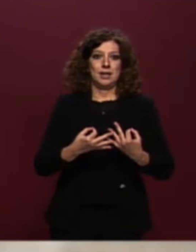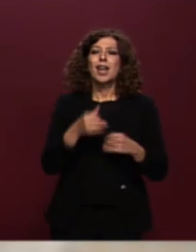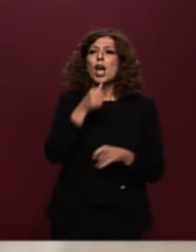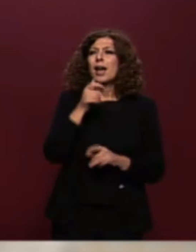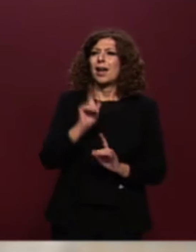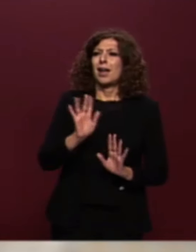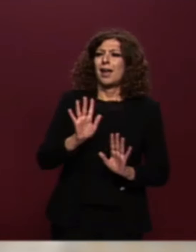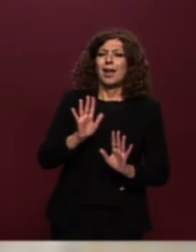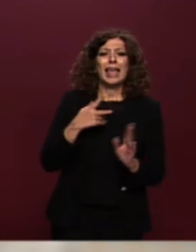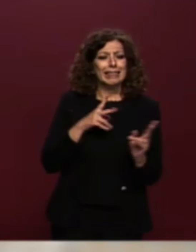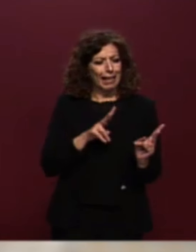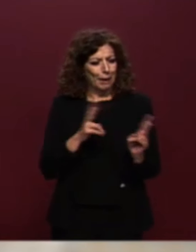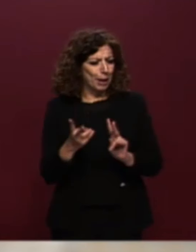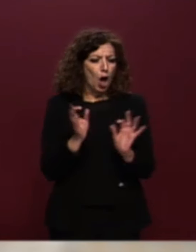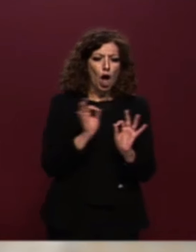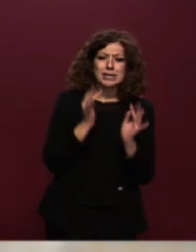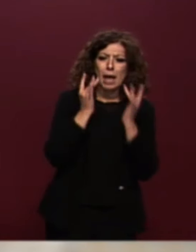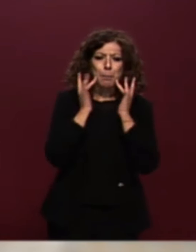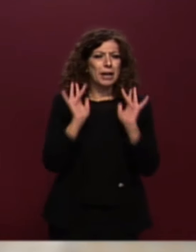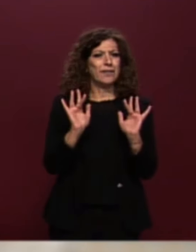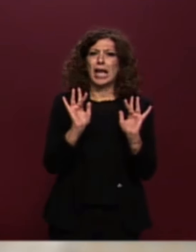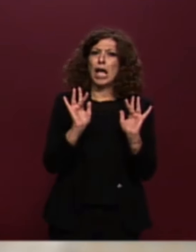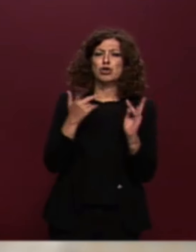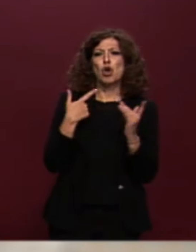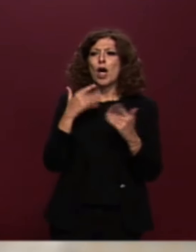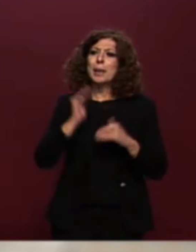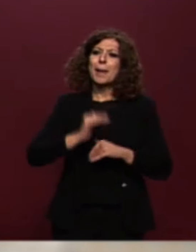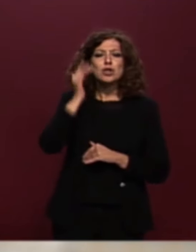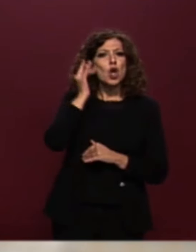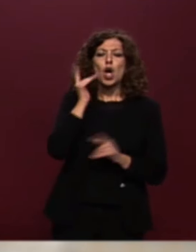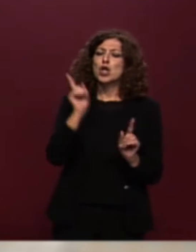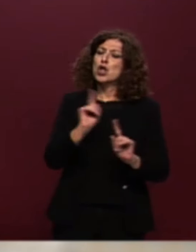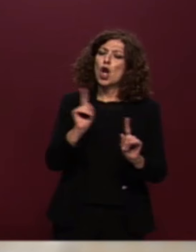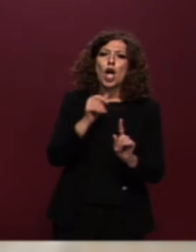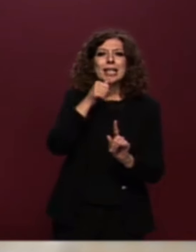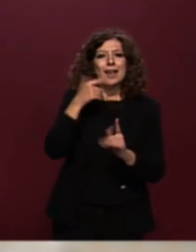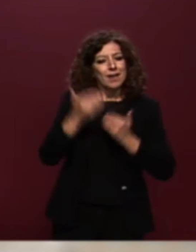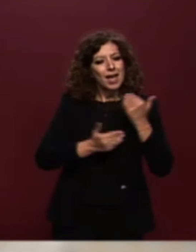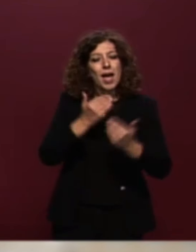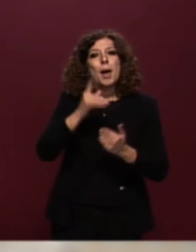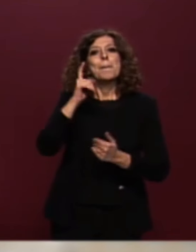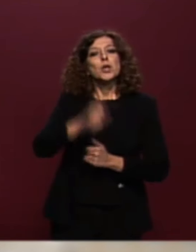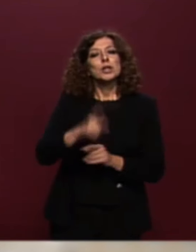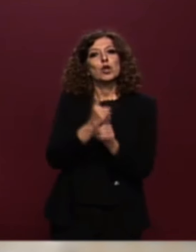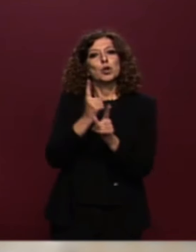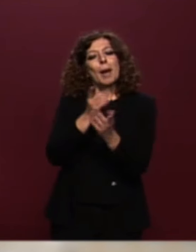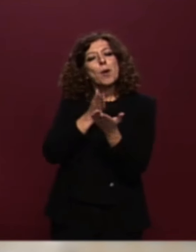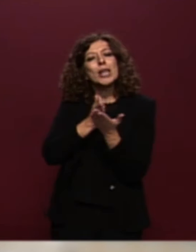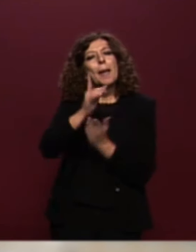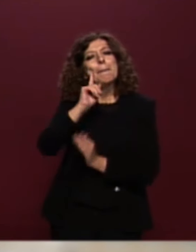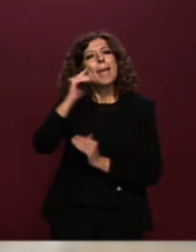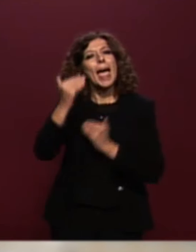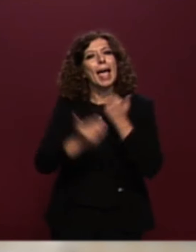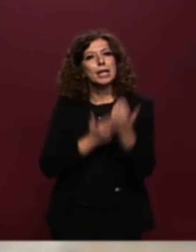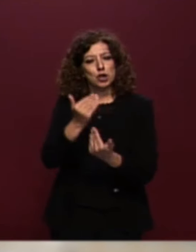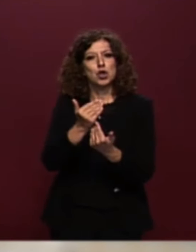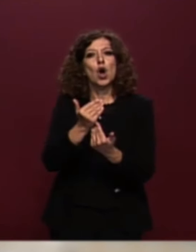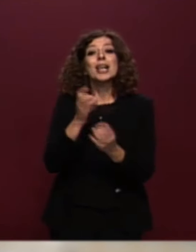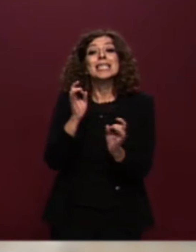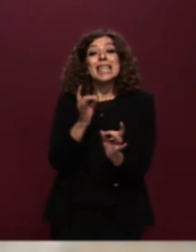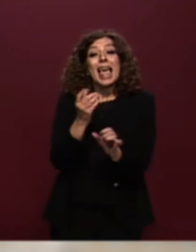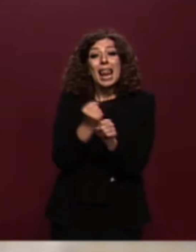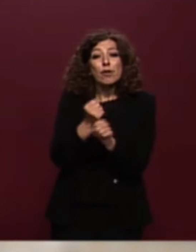interpretazioni, semplificazioni per le attività a basso rischio, proprio per indirizzare meglio le attività di controllo sulle attività con rischi più